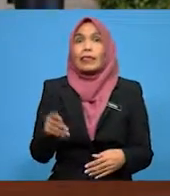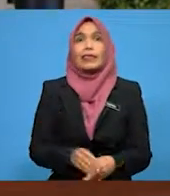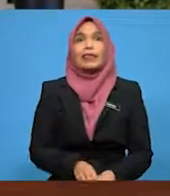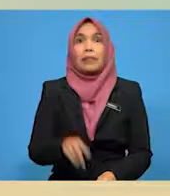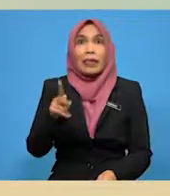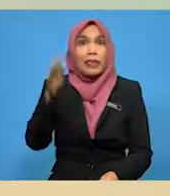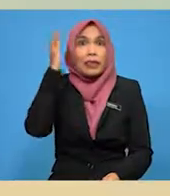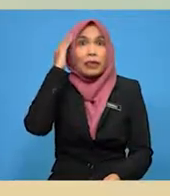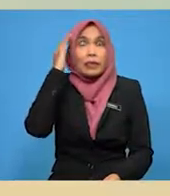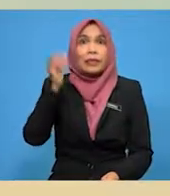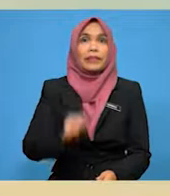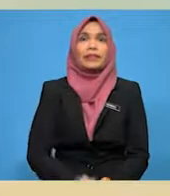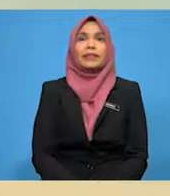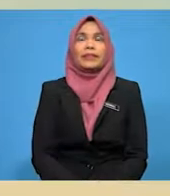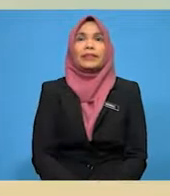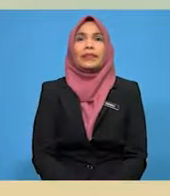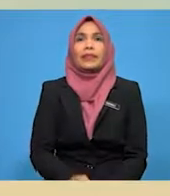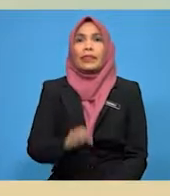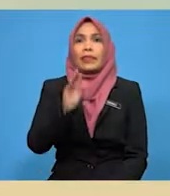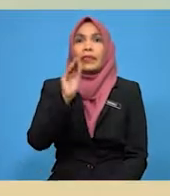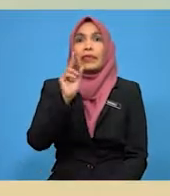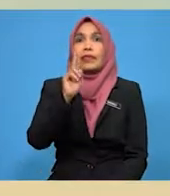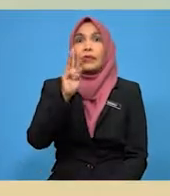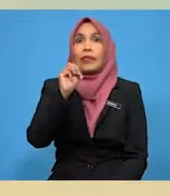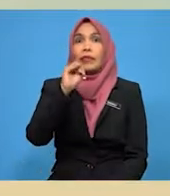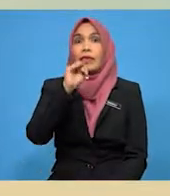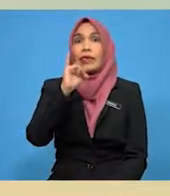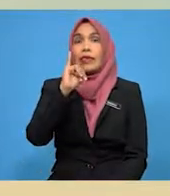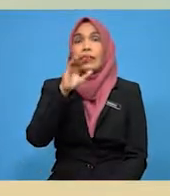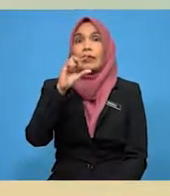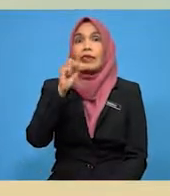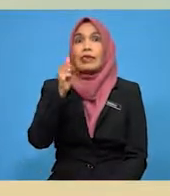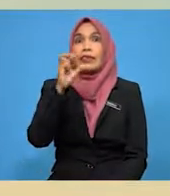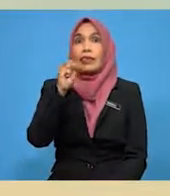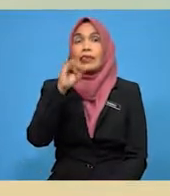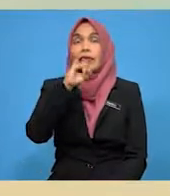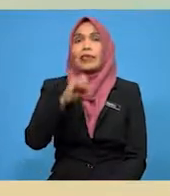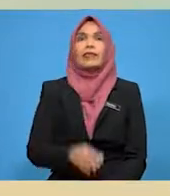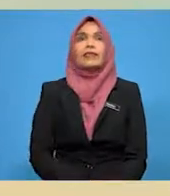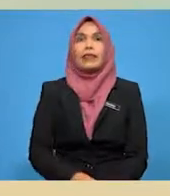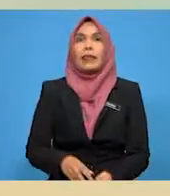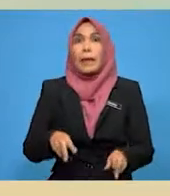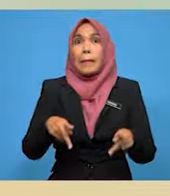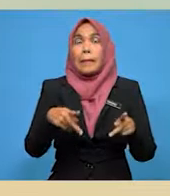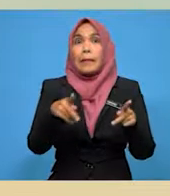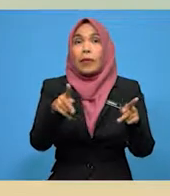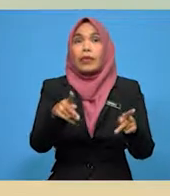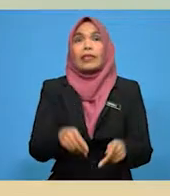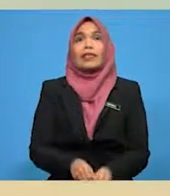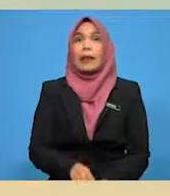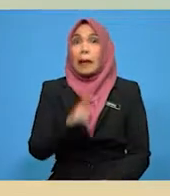itu fumigasi? Fumigasi adalah satu proses nyah kuman yang menggunakan gas